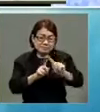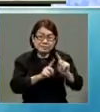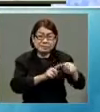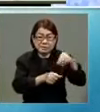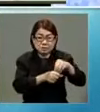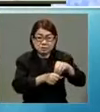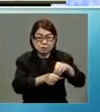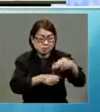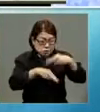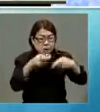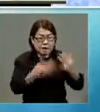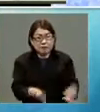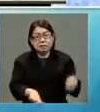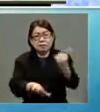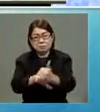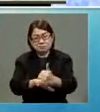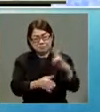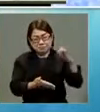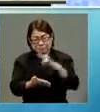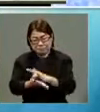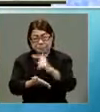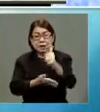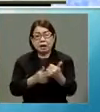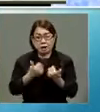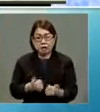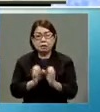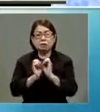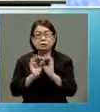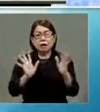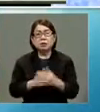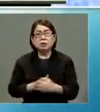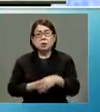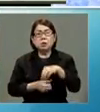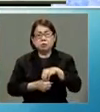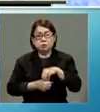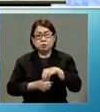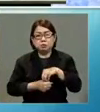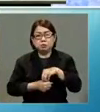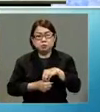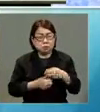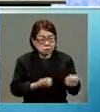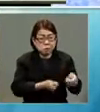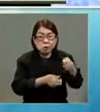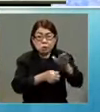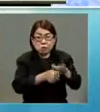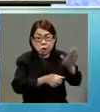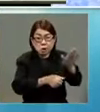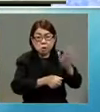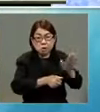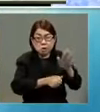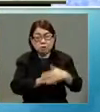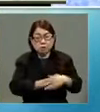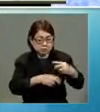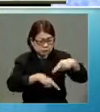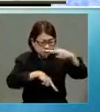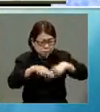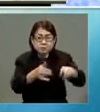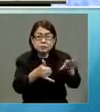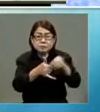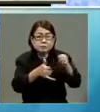ดงถึงว่าก็ยังมีให้ได้เห็นว่าก็มาติดเชื้อณตอนนั้นไม่เจอแต่มาเข้ามาที่นี่ก็มาเจ